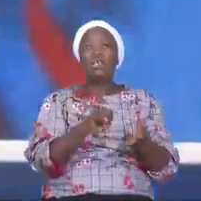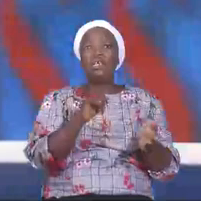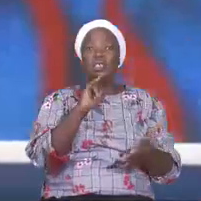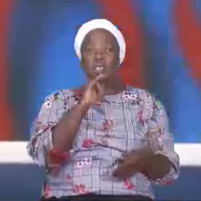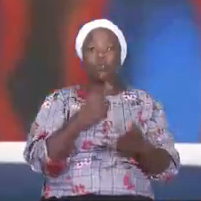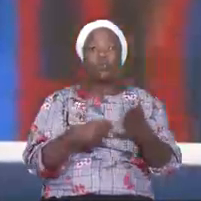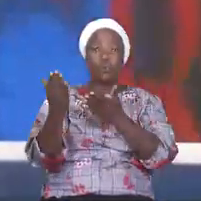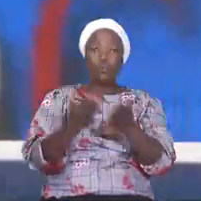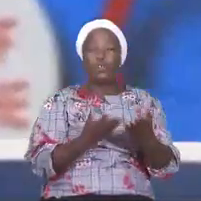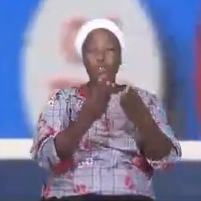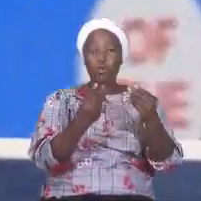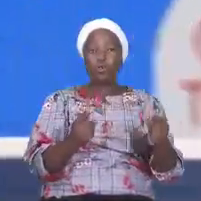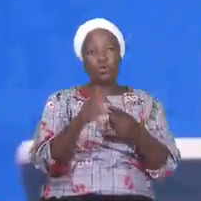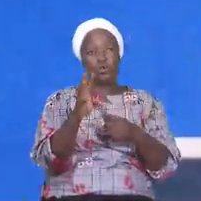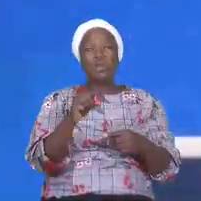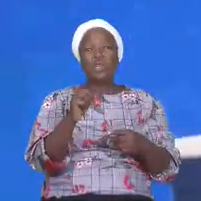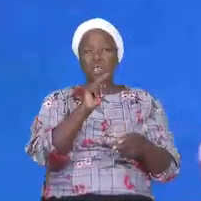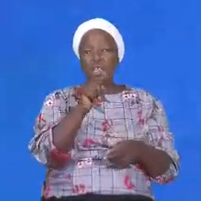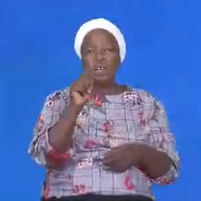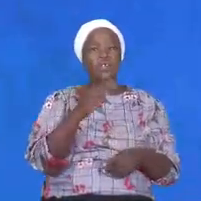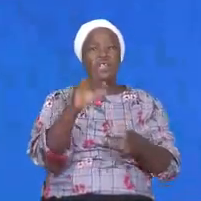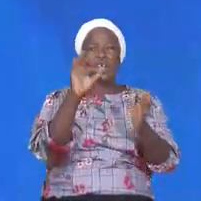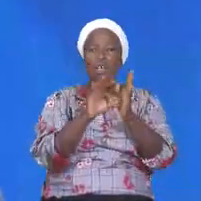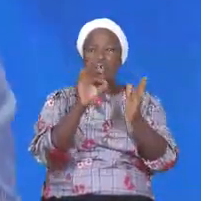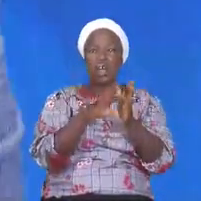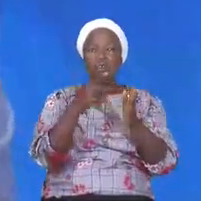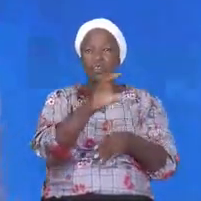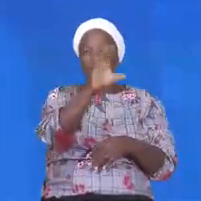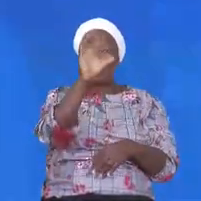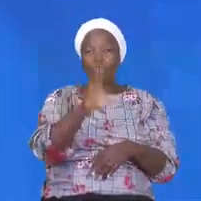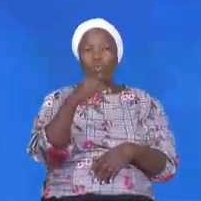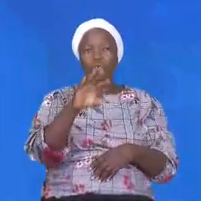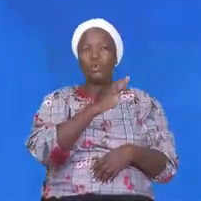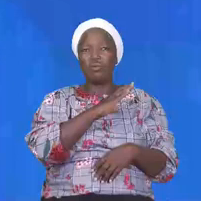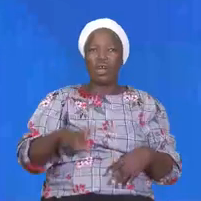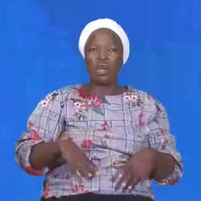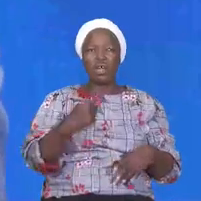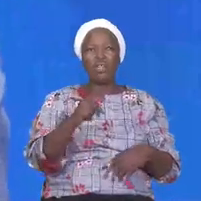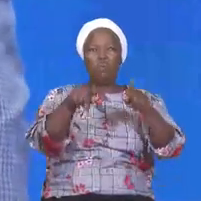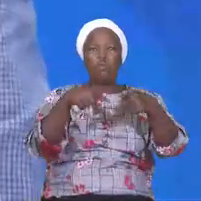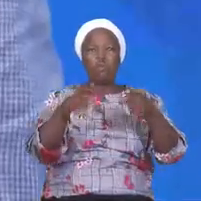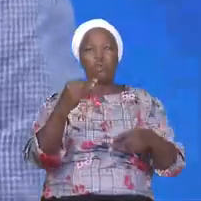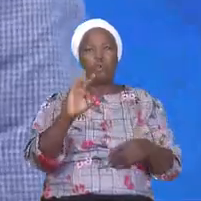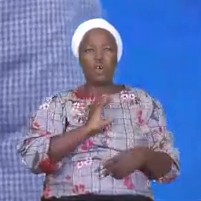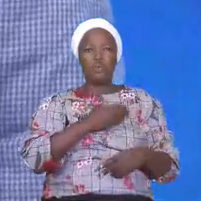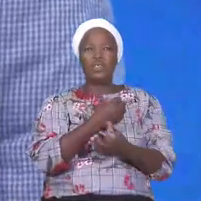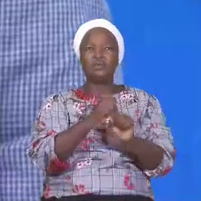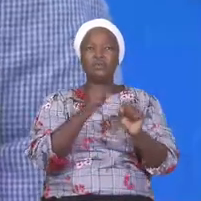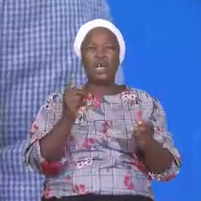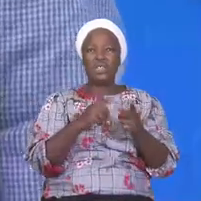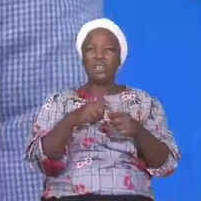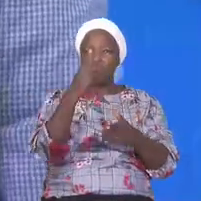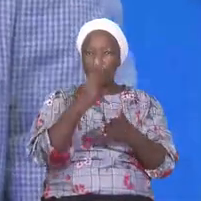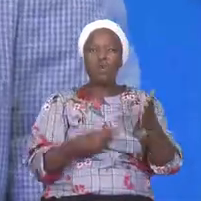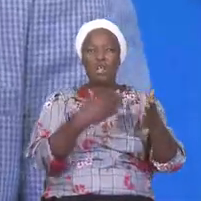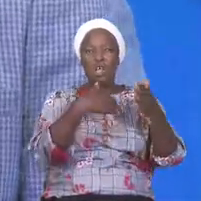dans la religion, c'est ce qui apportera la solution pour eux. Alors ils considèrent la croix de